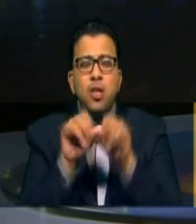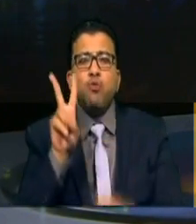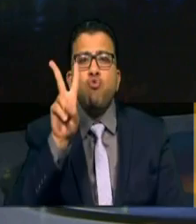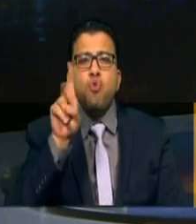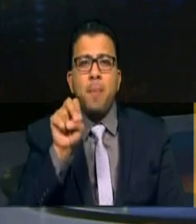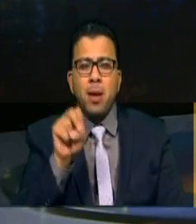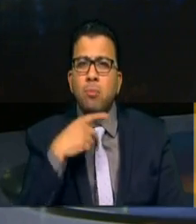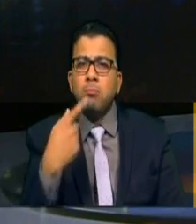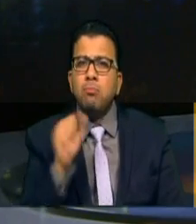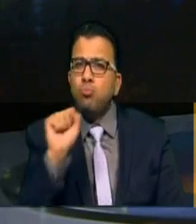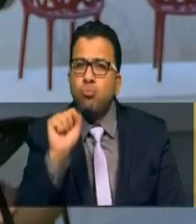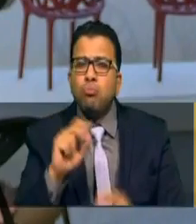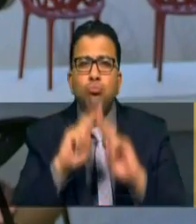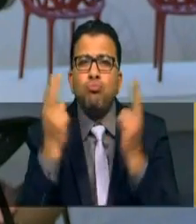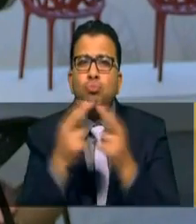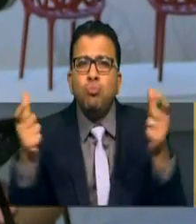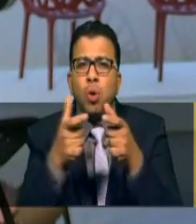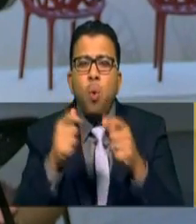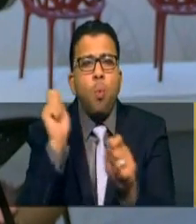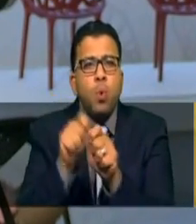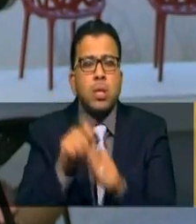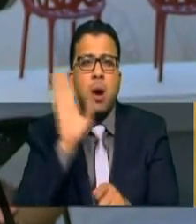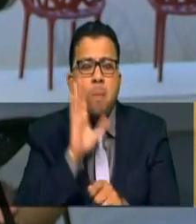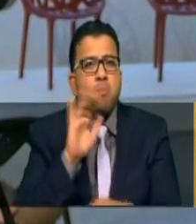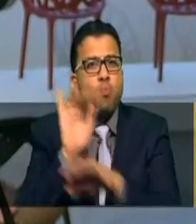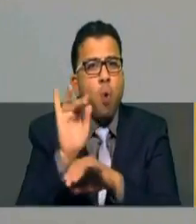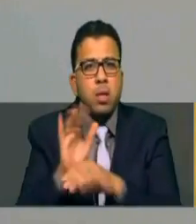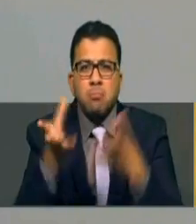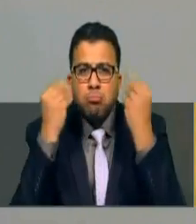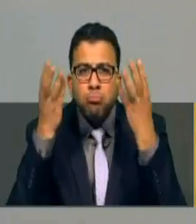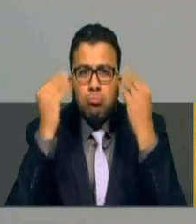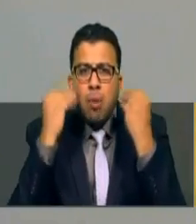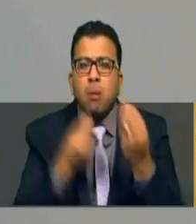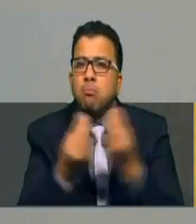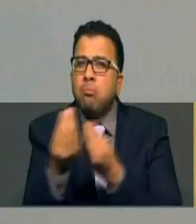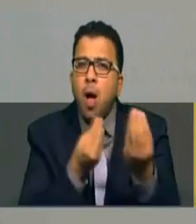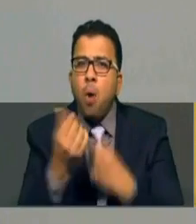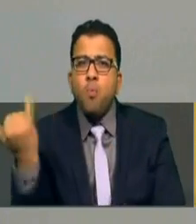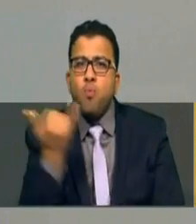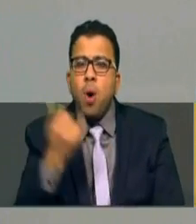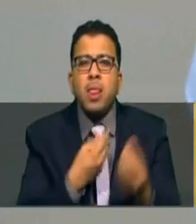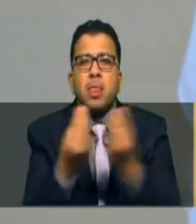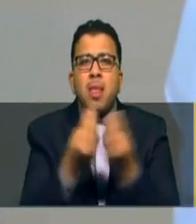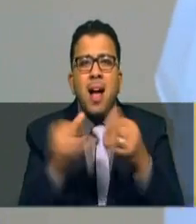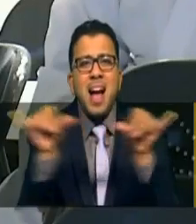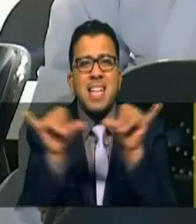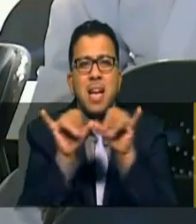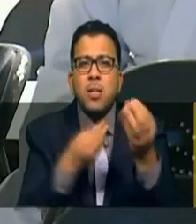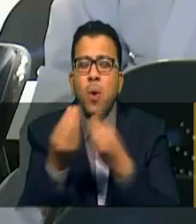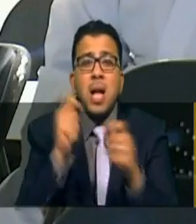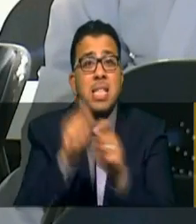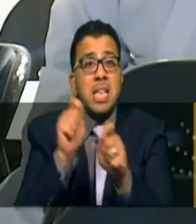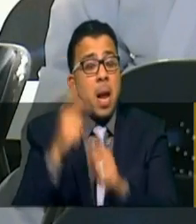مدى يومين، حيث تضمن المنتدى ورش عمل وندوات وحلقات نقاش ركزت على دور وسائل التواصل الاجتماعي في